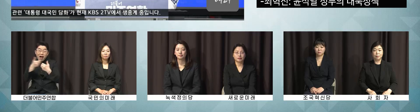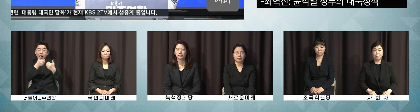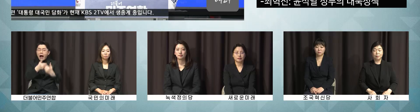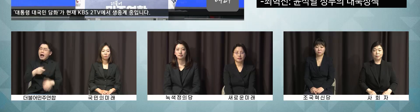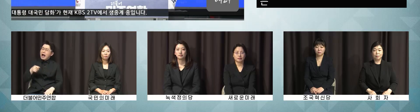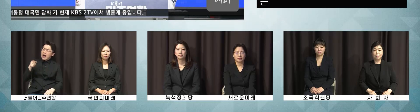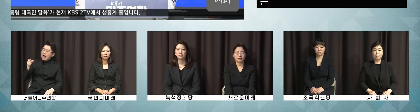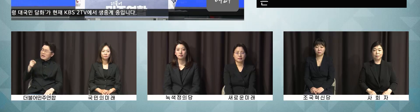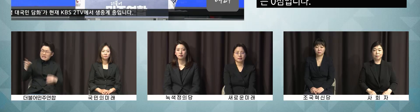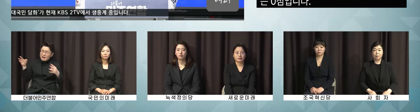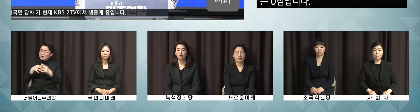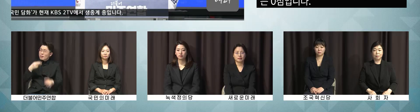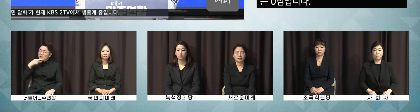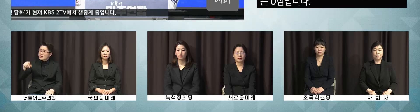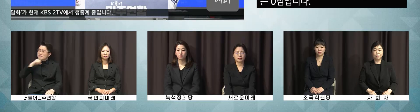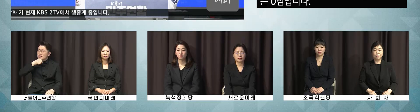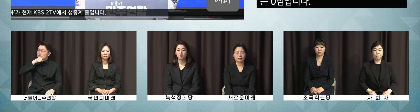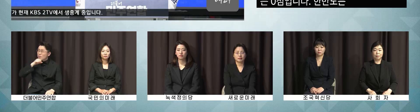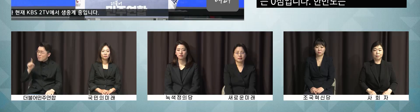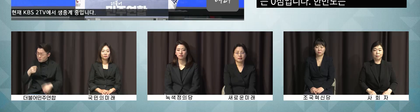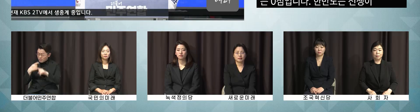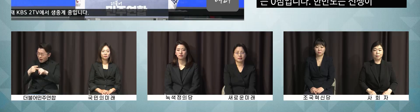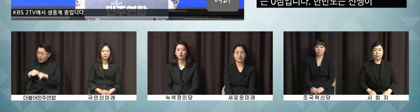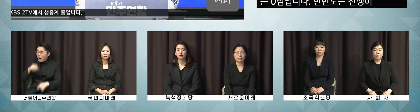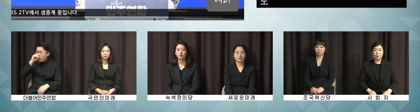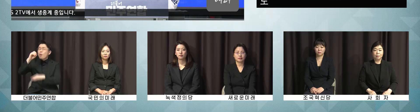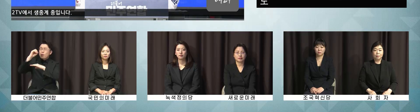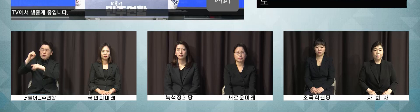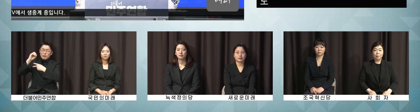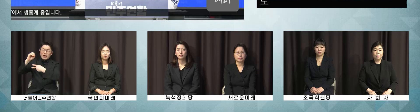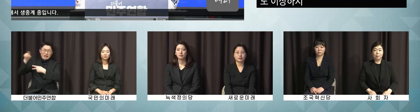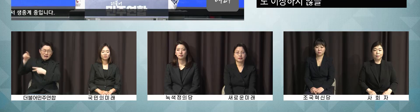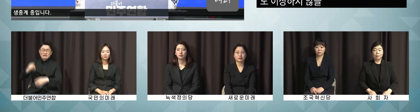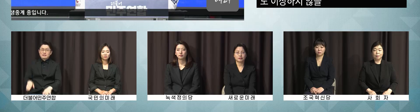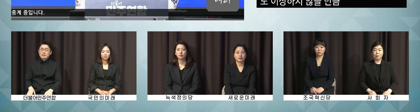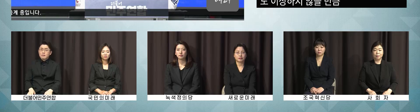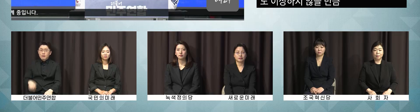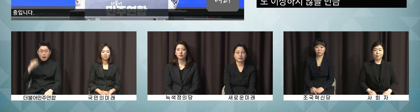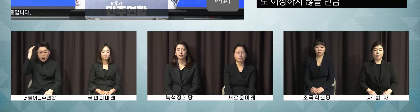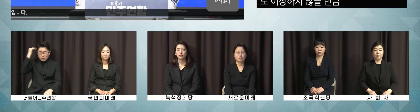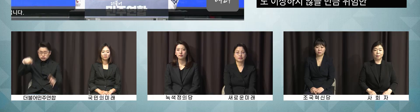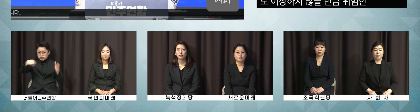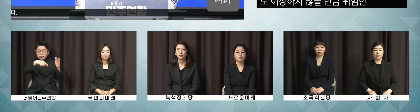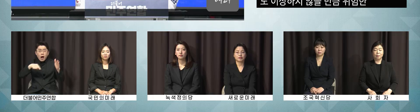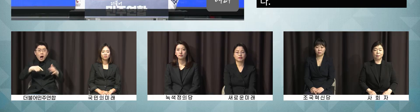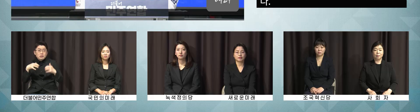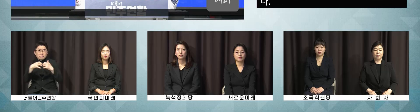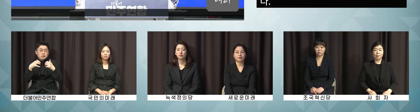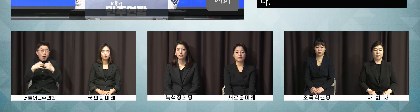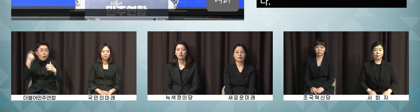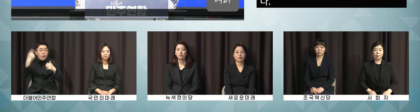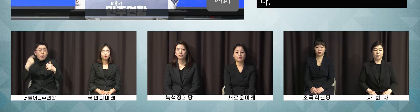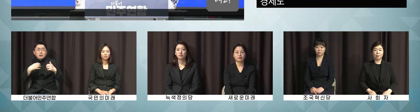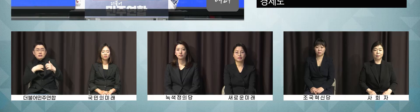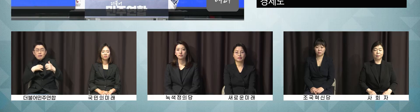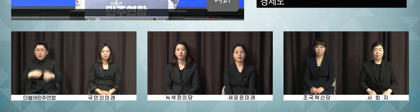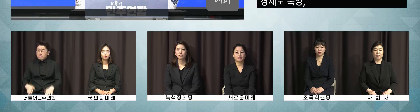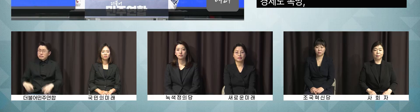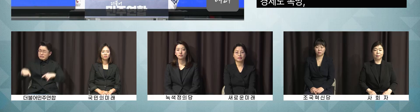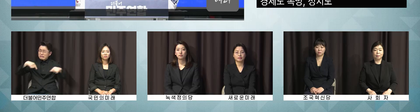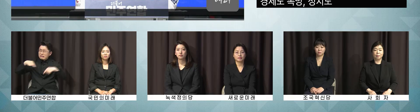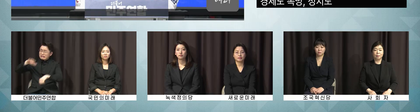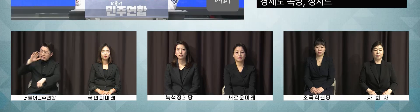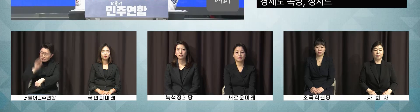빵점입니다. 한반도는 전쟁이 일어나도 이상하지 않을 만큼 위험한 상황입니다. 경제도 폭망, 정치도